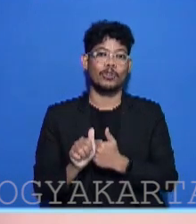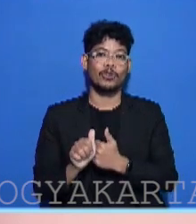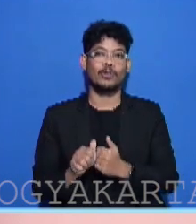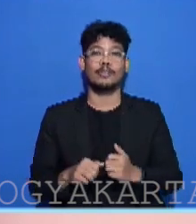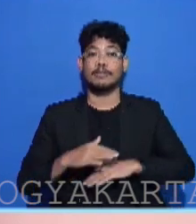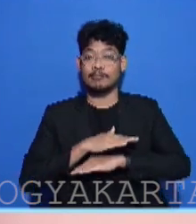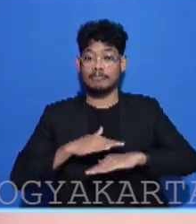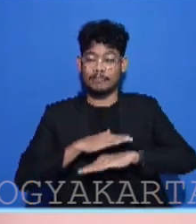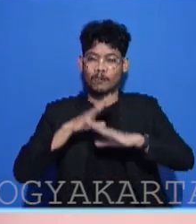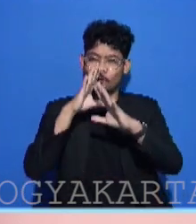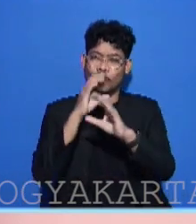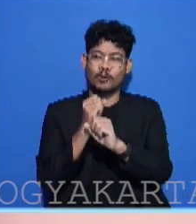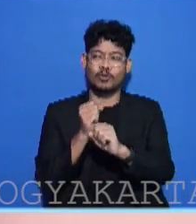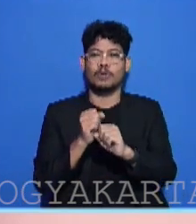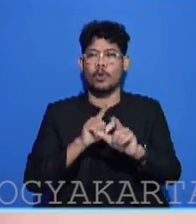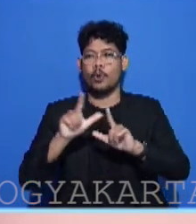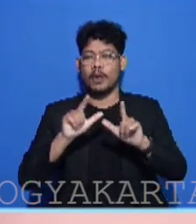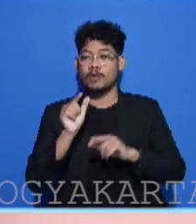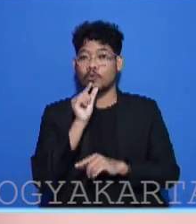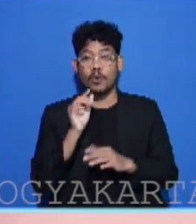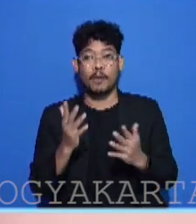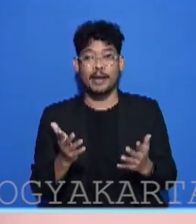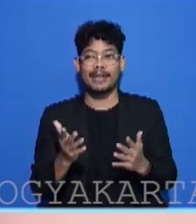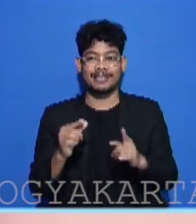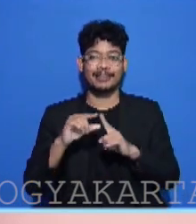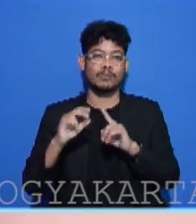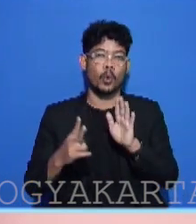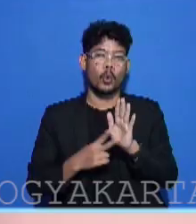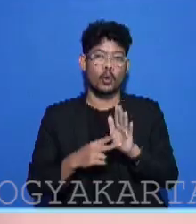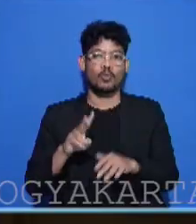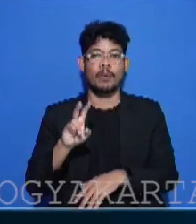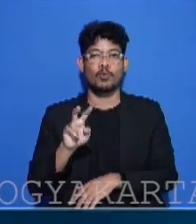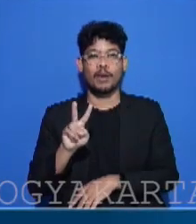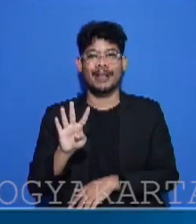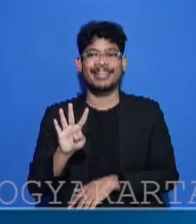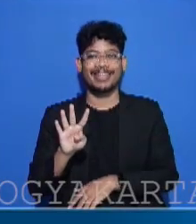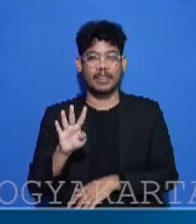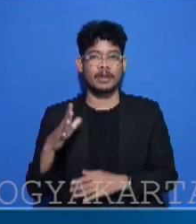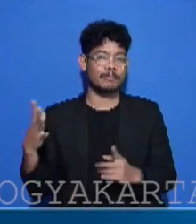pada babak ini agar kesempatan meraih medali pada Pon 2024 lebih besar